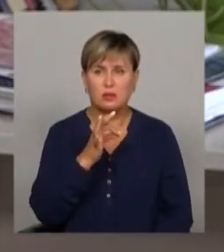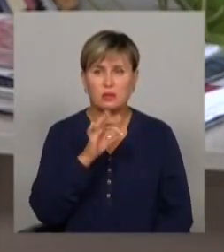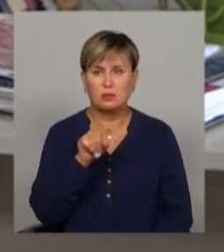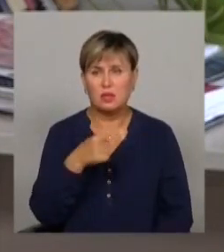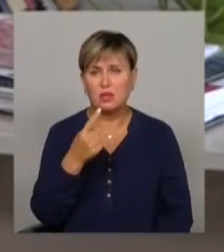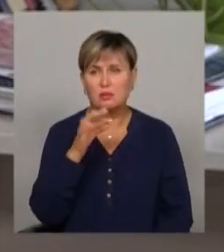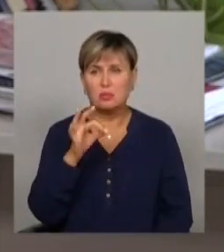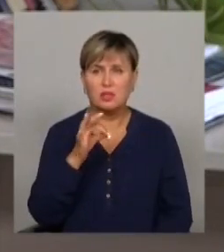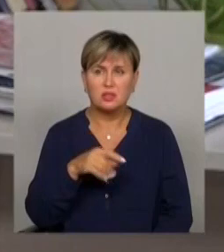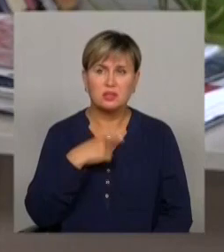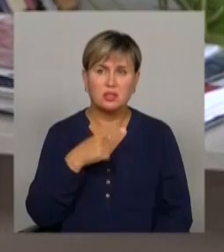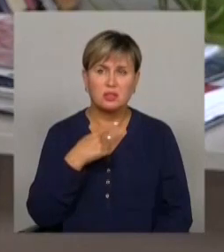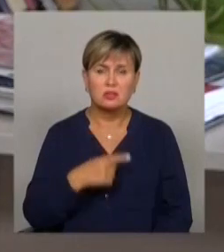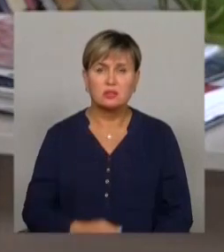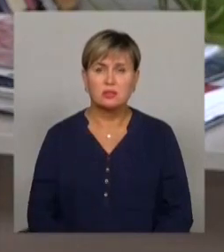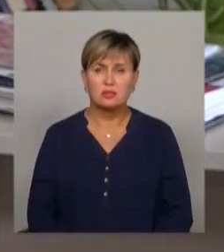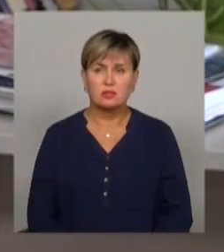0,01%, сказали,